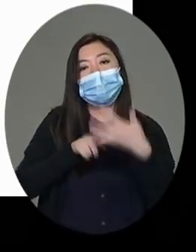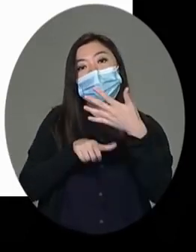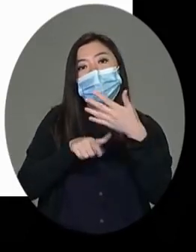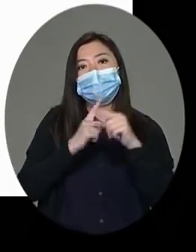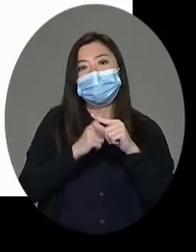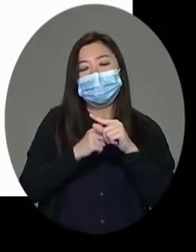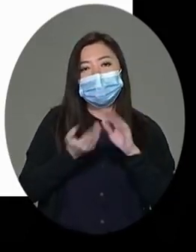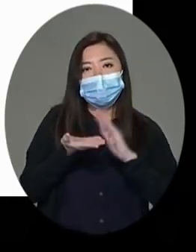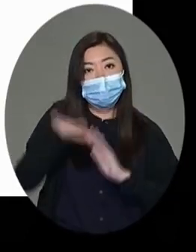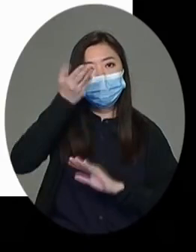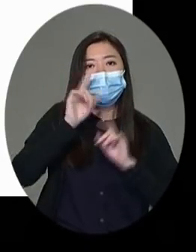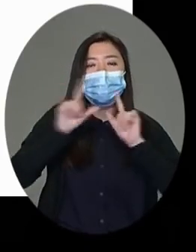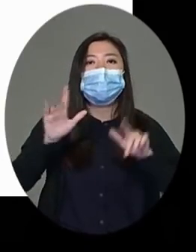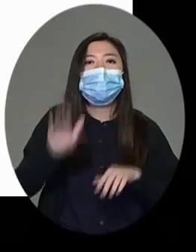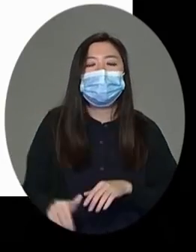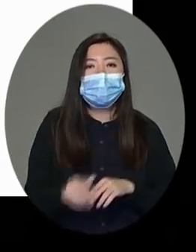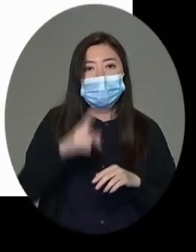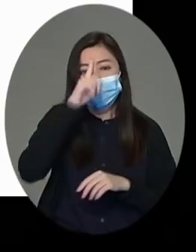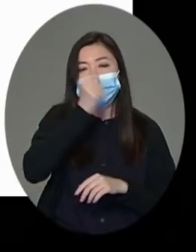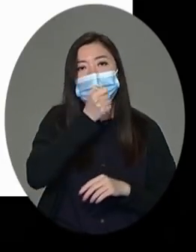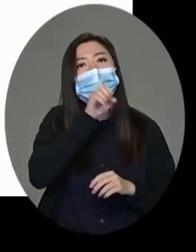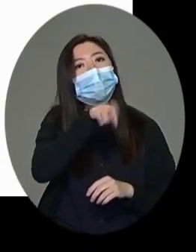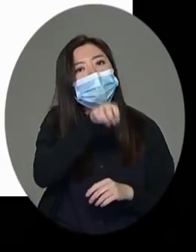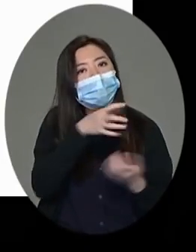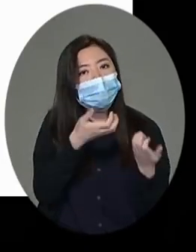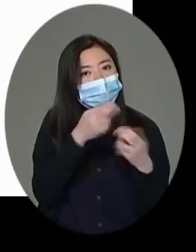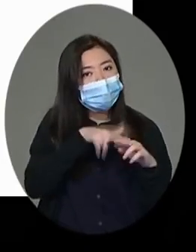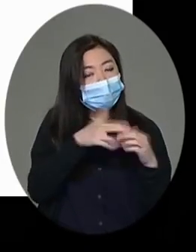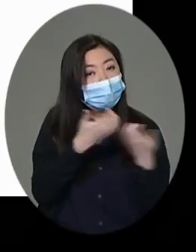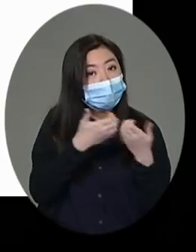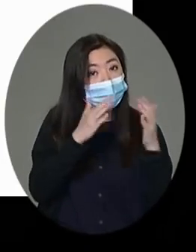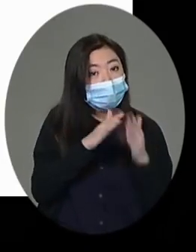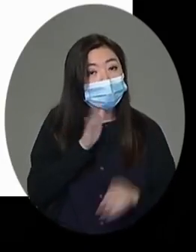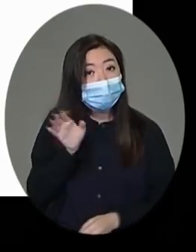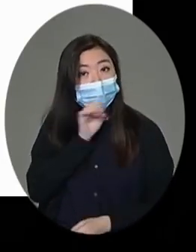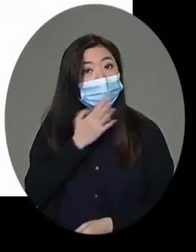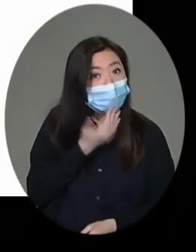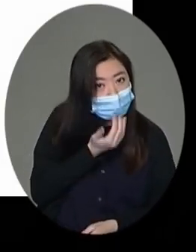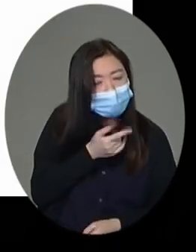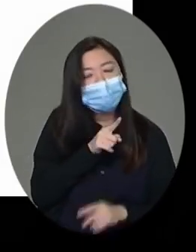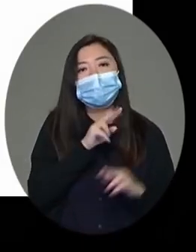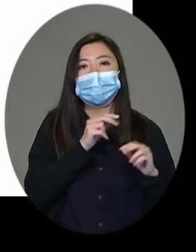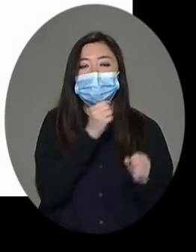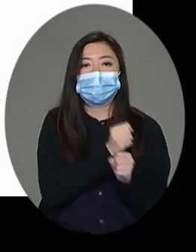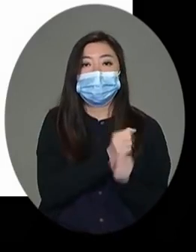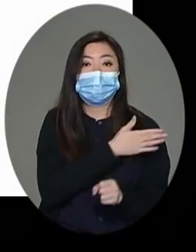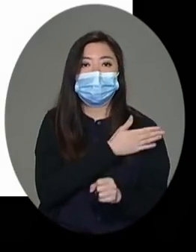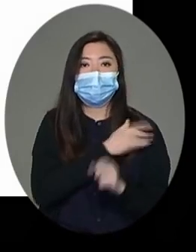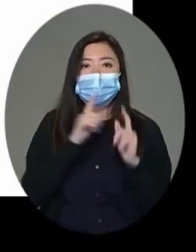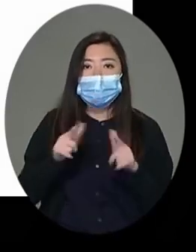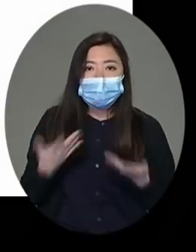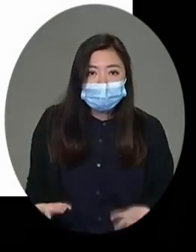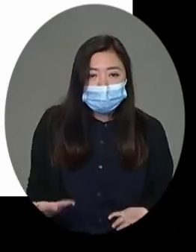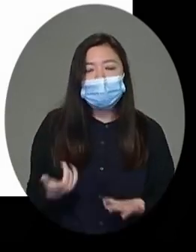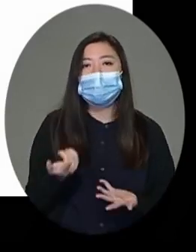在5月中上旬公布。记者向国家统计局求证有关讲法，相关工作人员说，